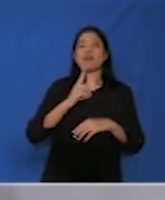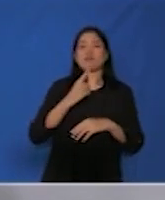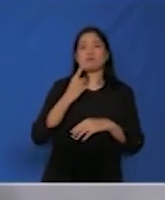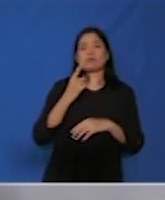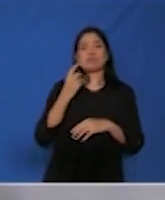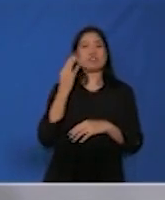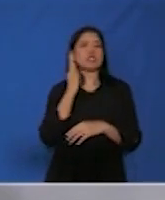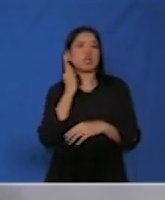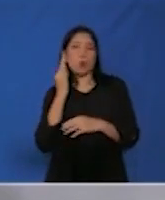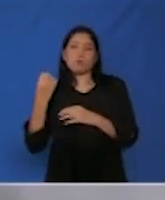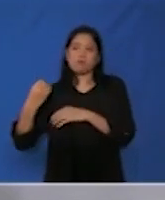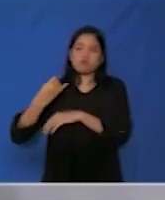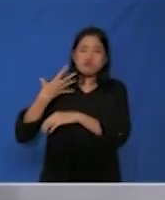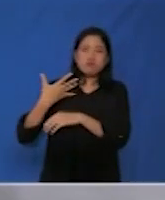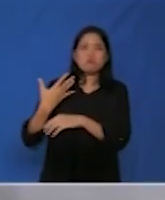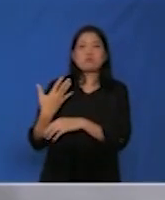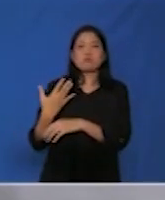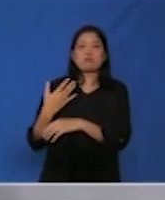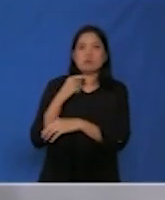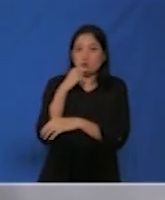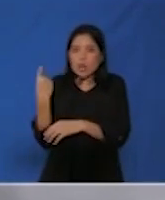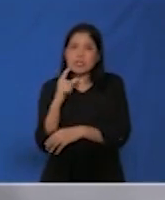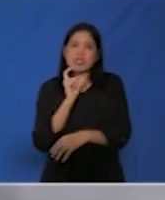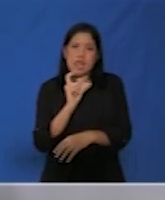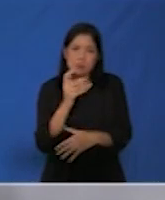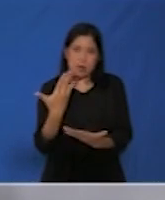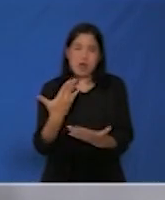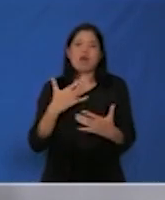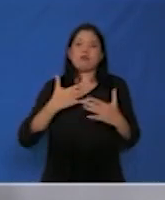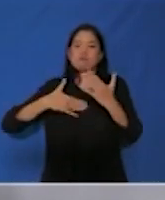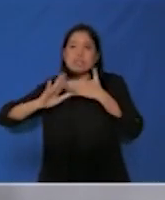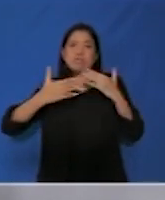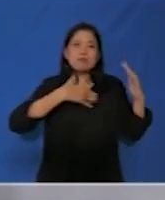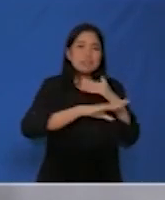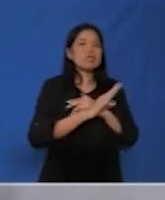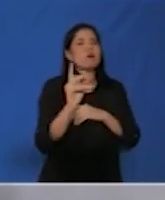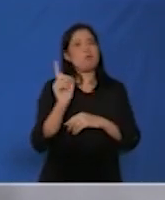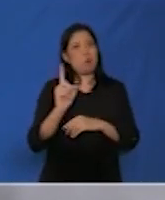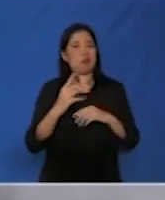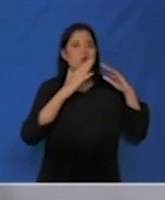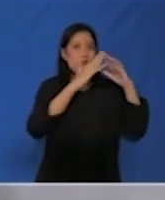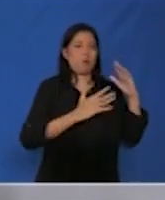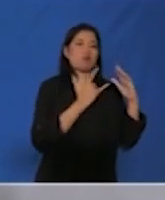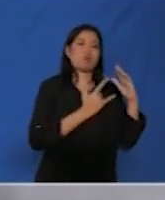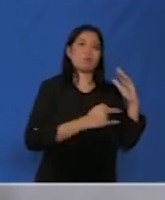tidak melakukan perjalanan kemanapun tetap tinggal di rumah ini adalah jawaban yang terbaik